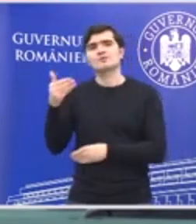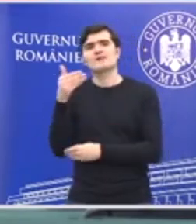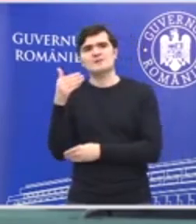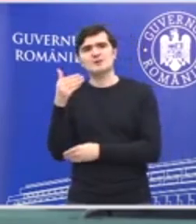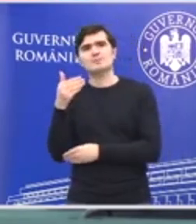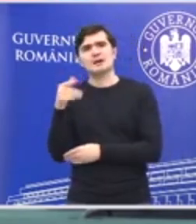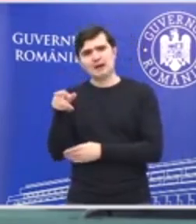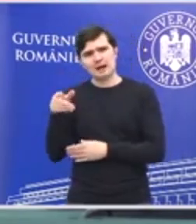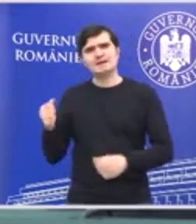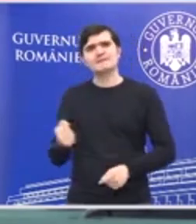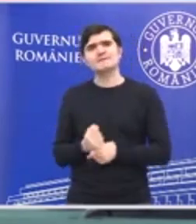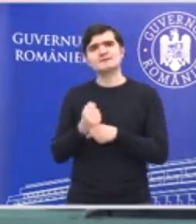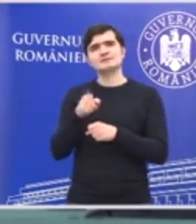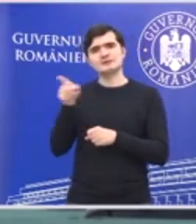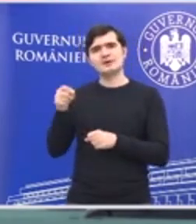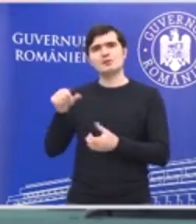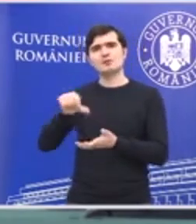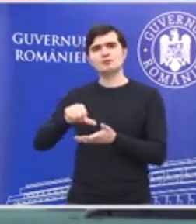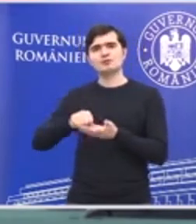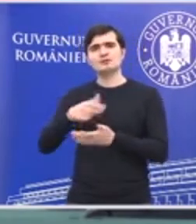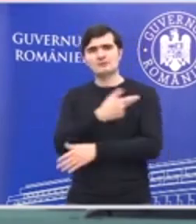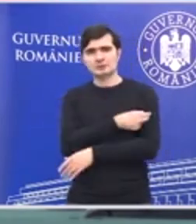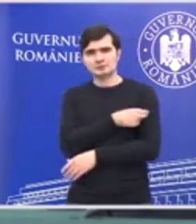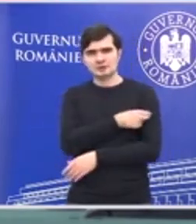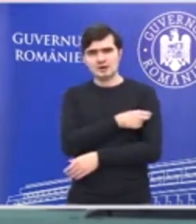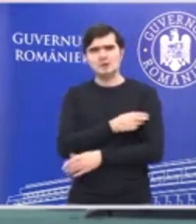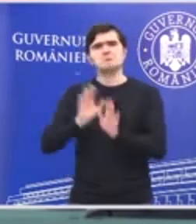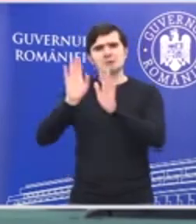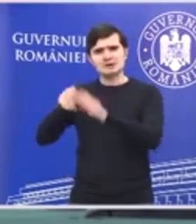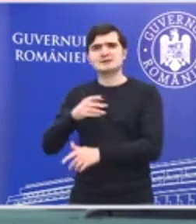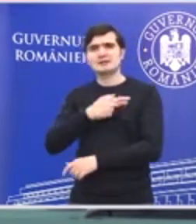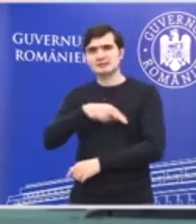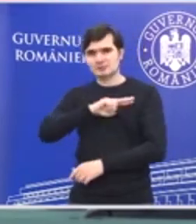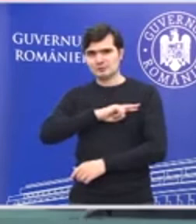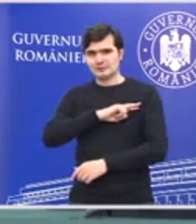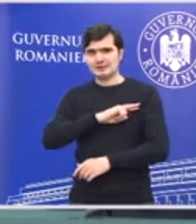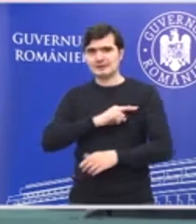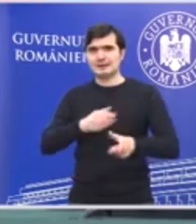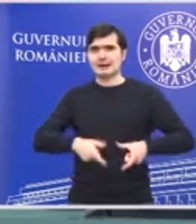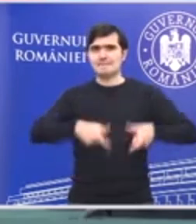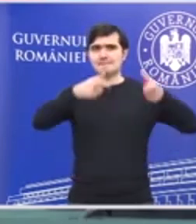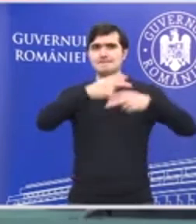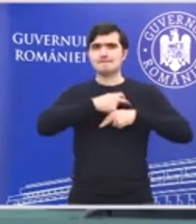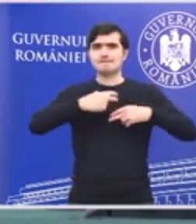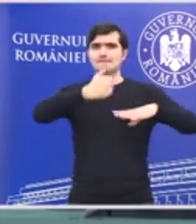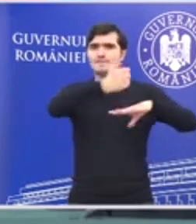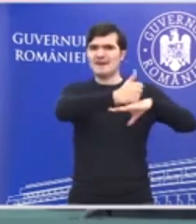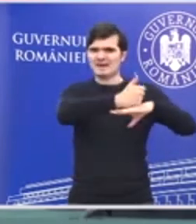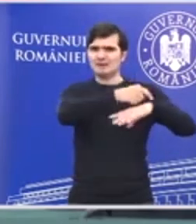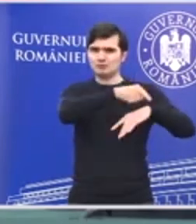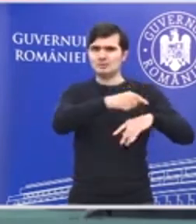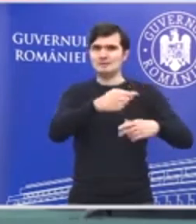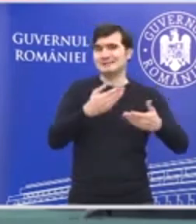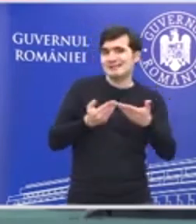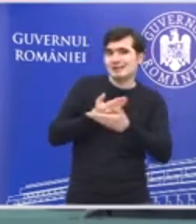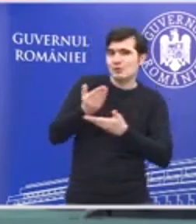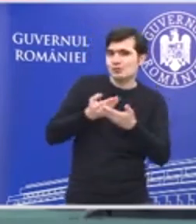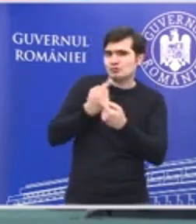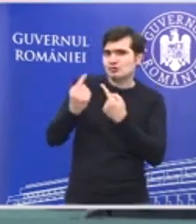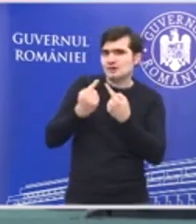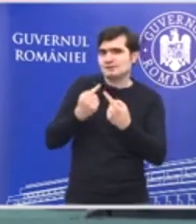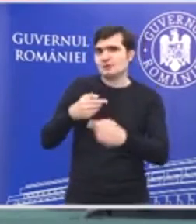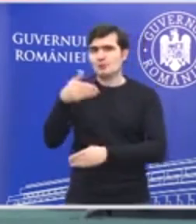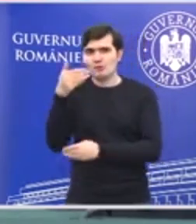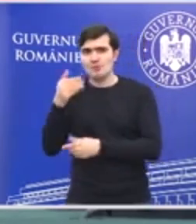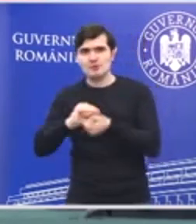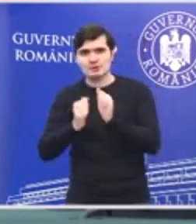de vaccinare. Lăsați în responsabilitatea prefecturilor să negocieze cu aceste companii sau veți